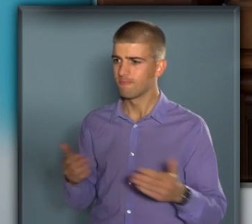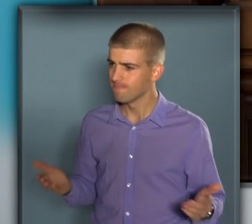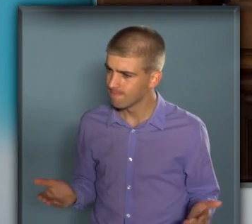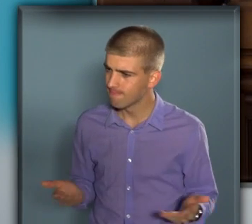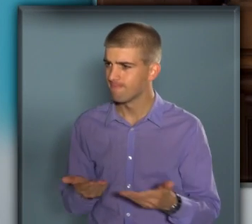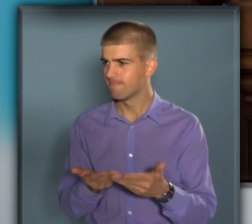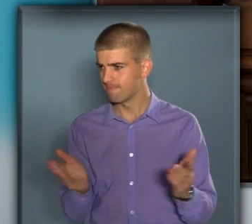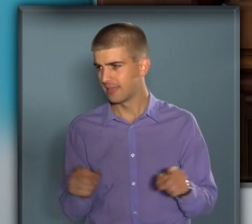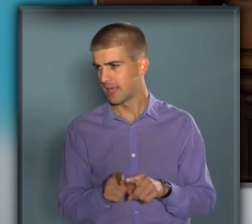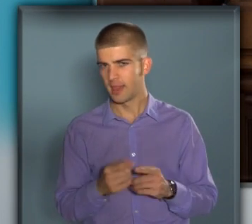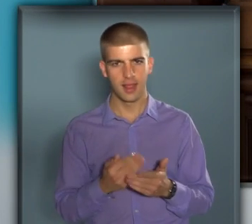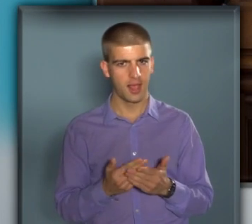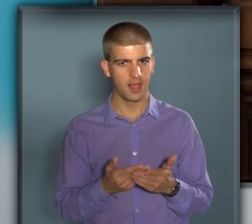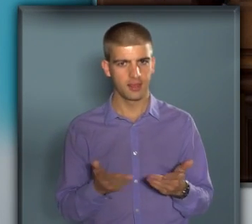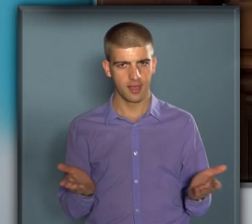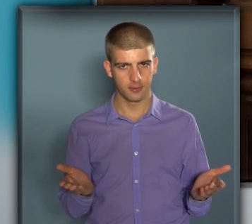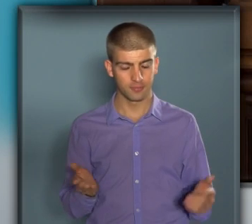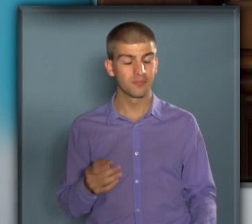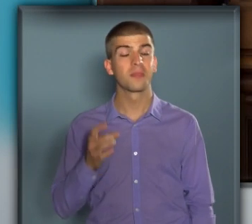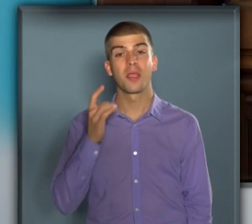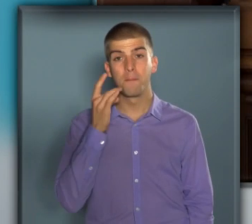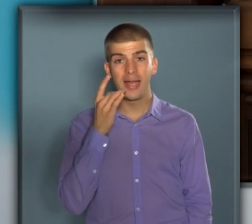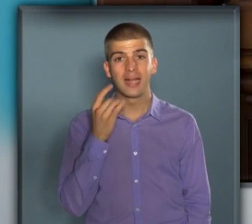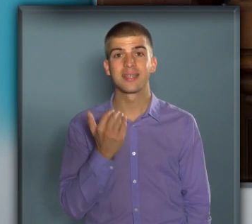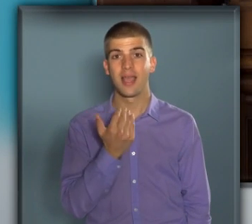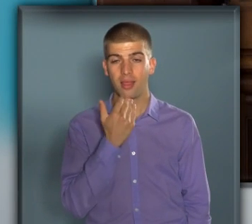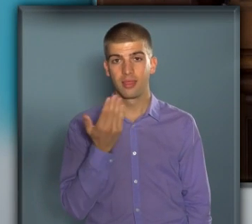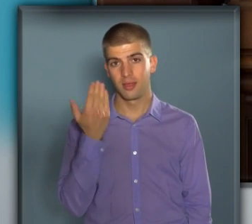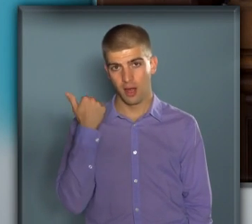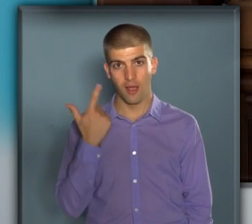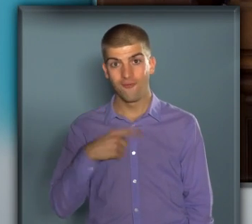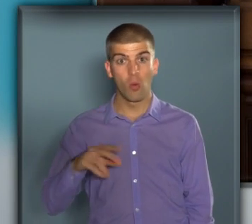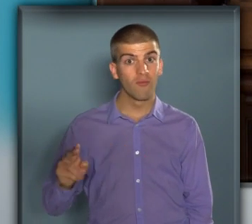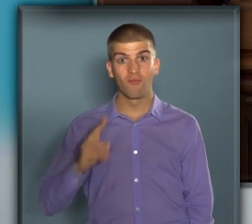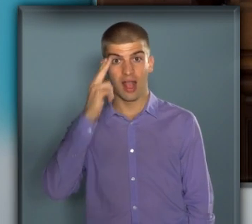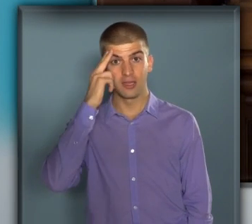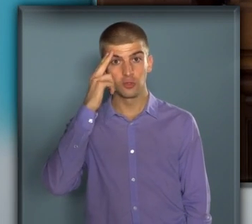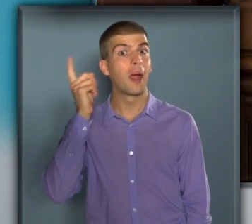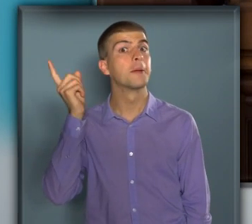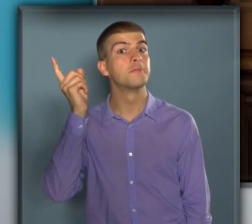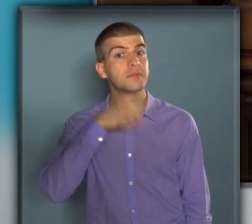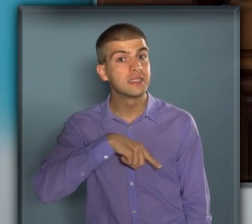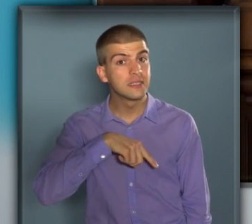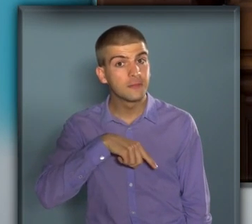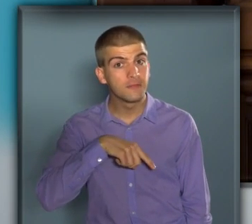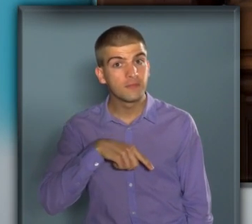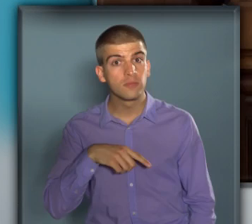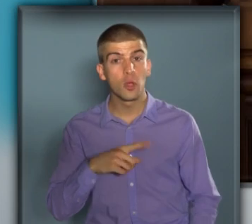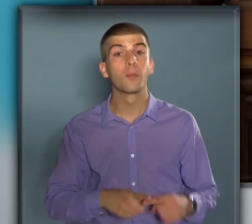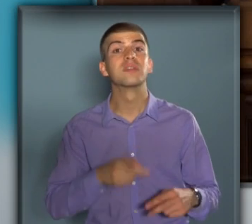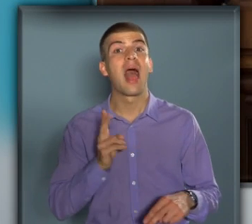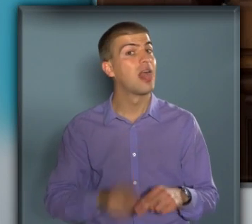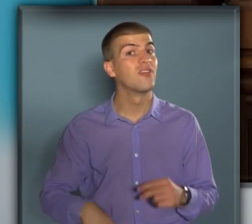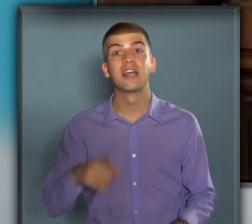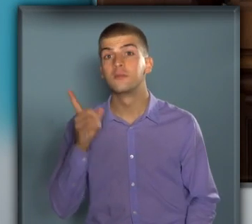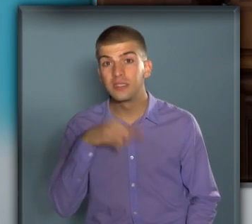tagját. A maga idejében Berecki Endre felismerte, és nem csak felismerte, de el is